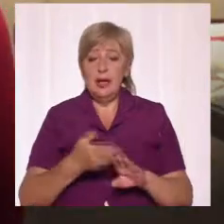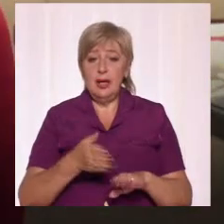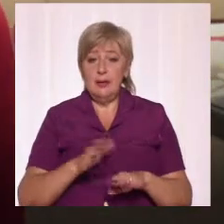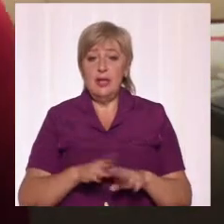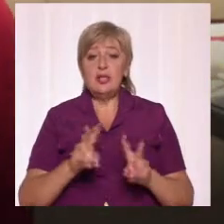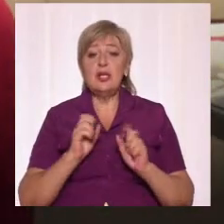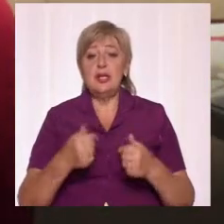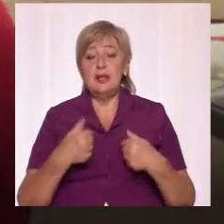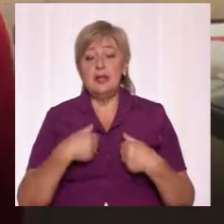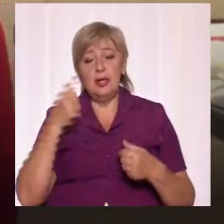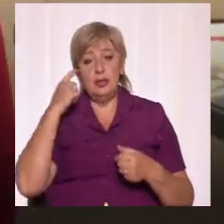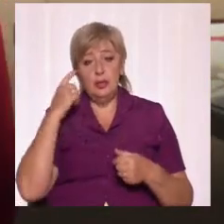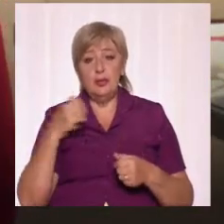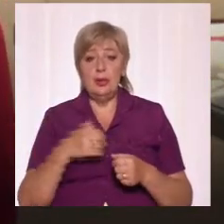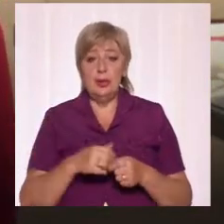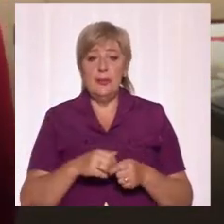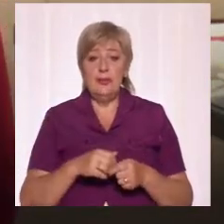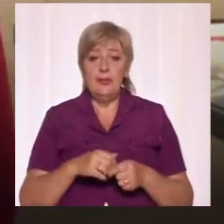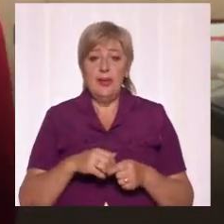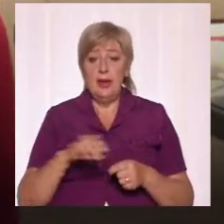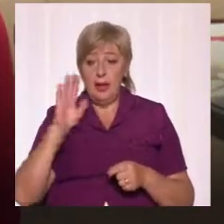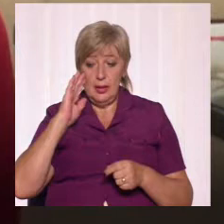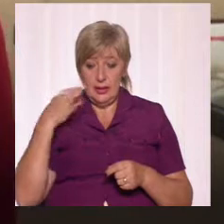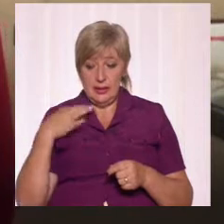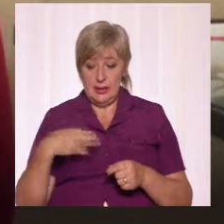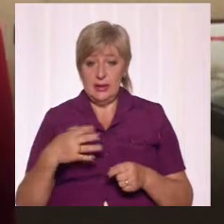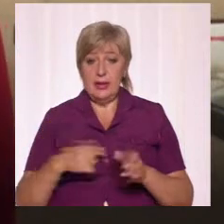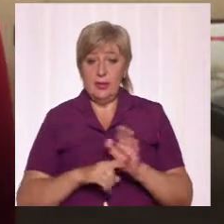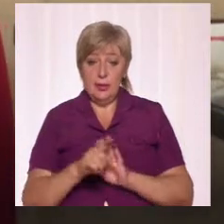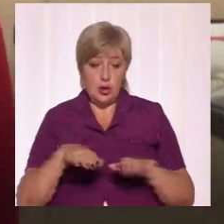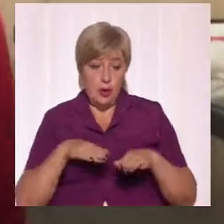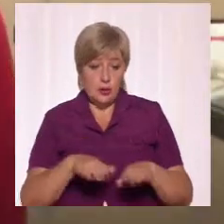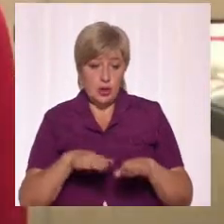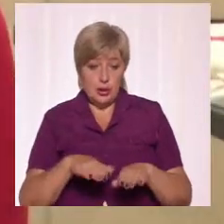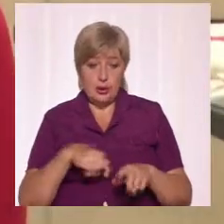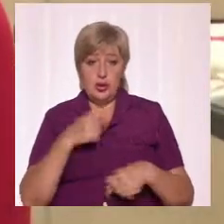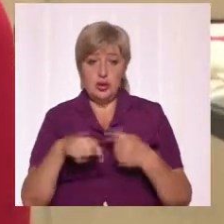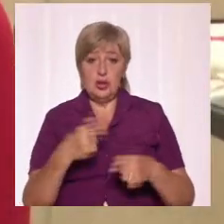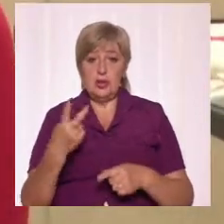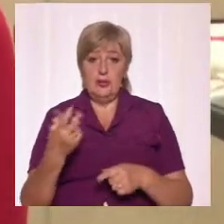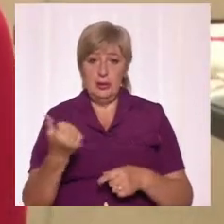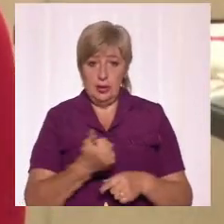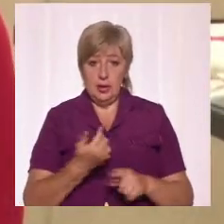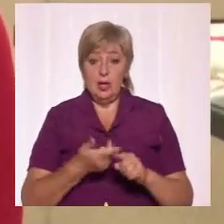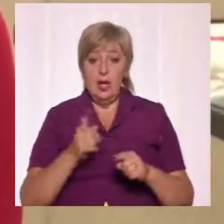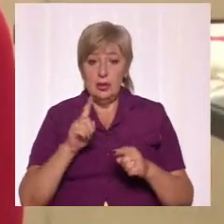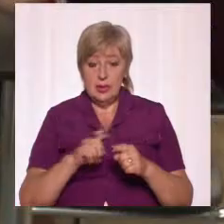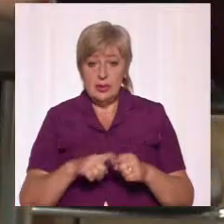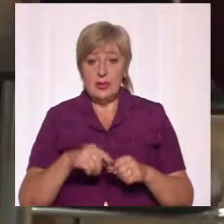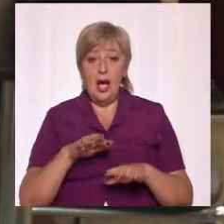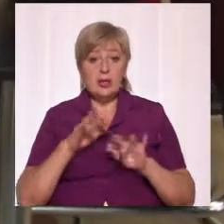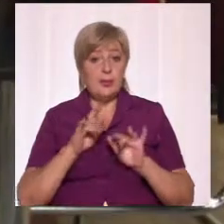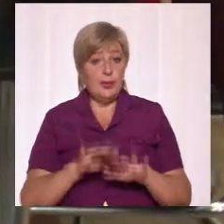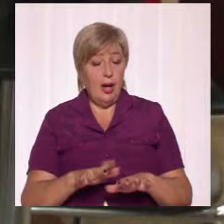я думала. Наприклад, Святослав почав шити на машинці вже через 2 тижні. Це дуже швидко. Ось ця справа допомагає їм почувати